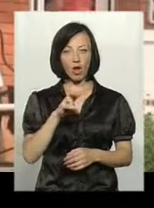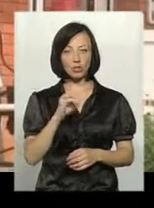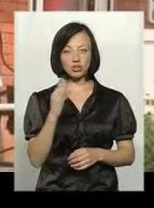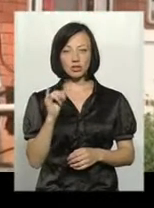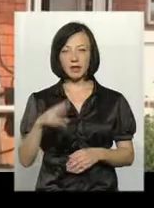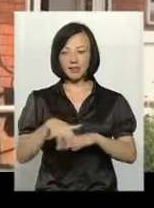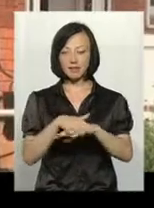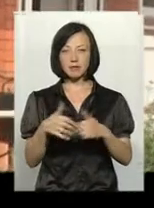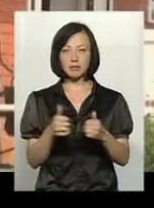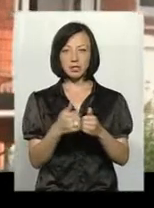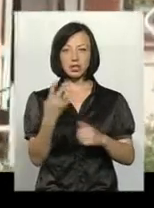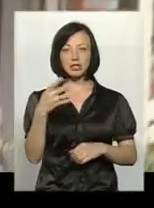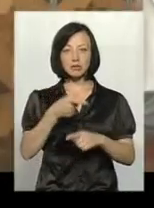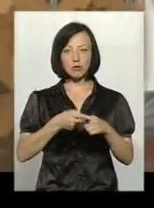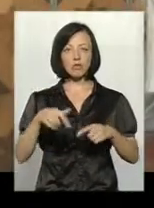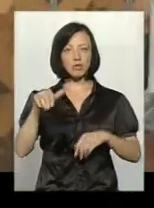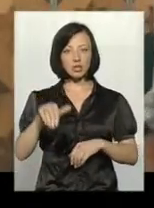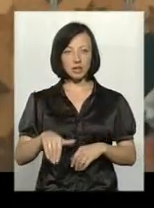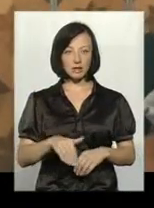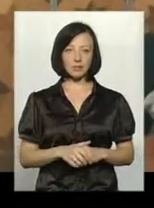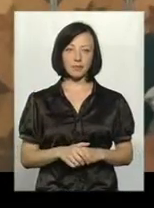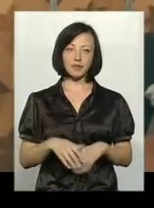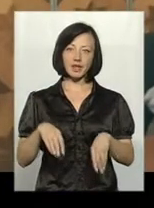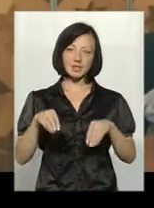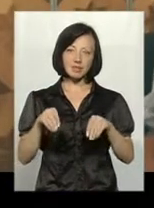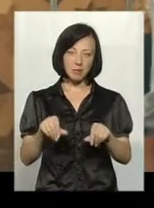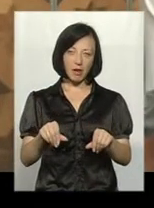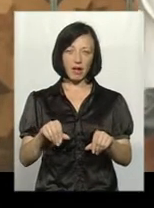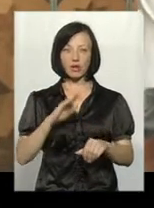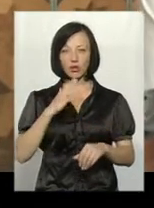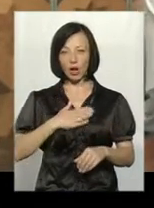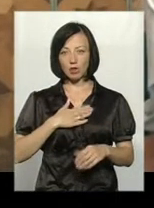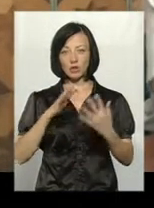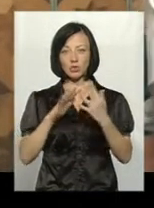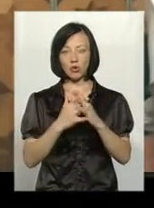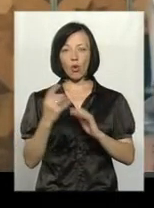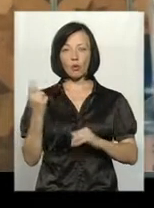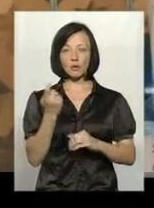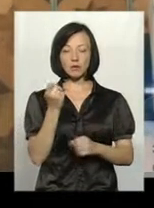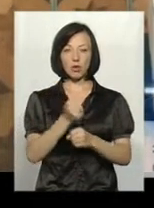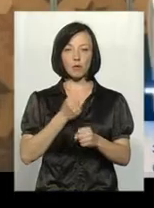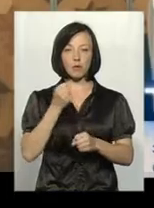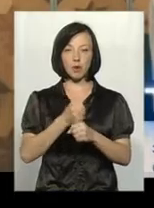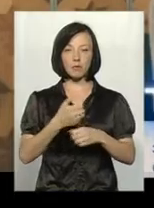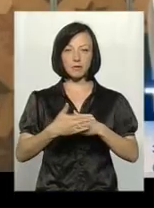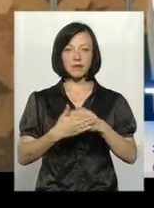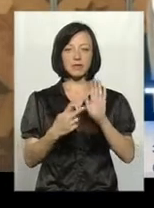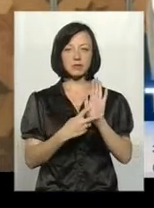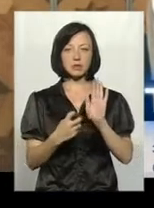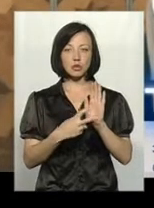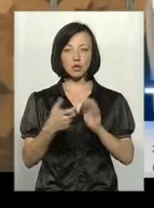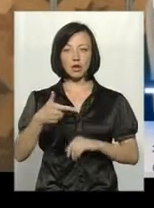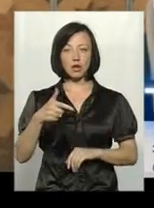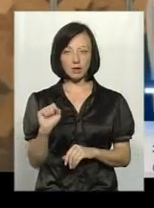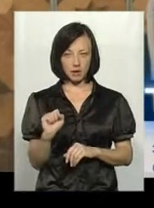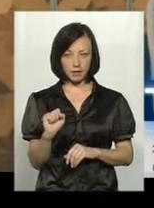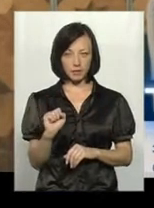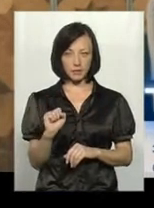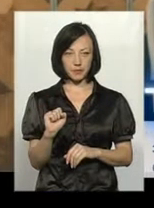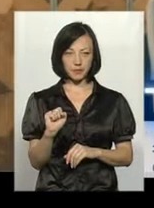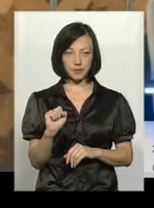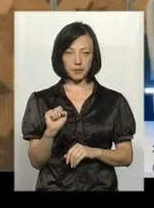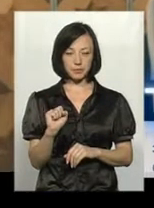біля 4,5 тисяч. Земель сільського господарства обробляється біля 700 гектарів.